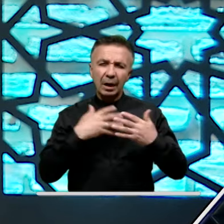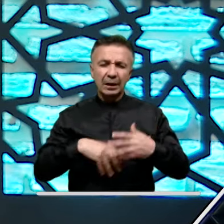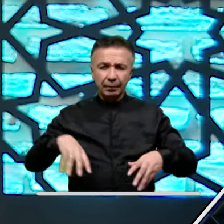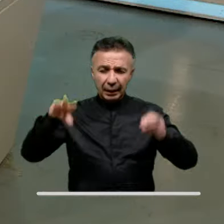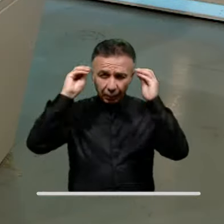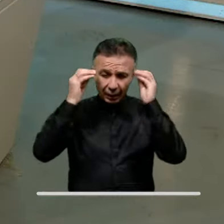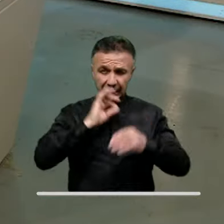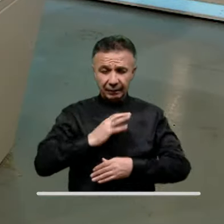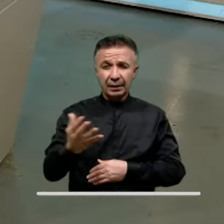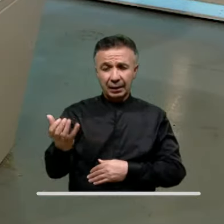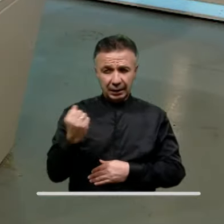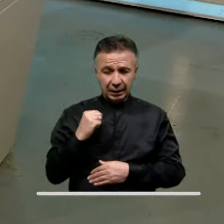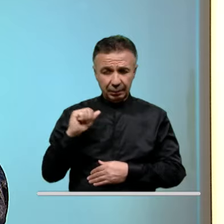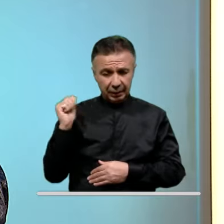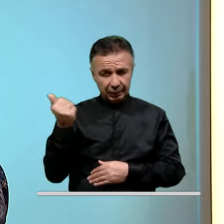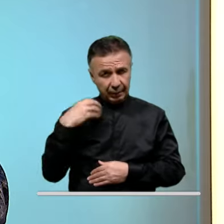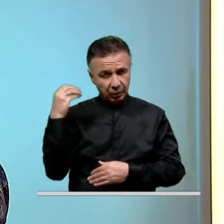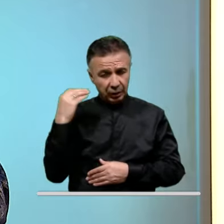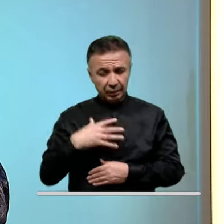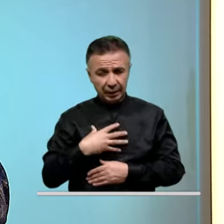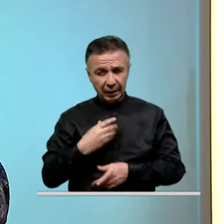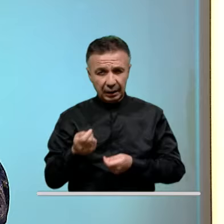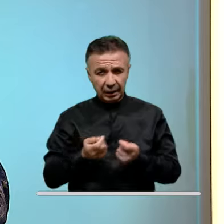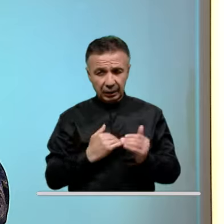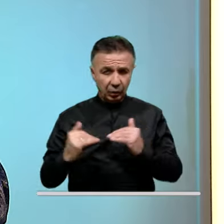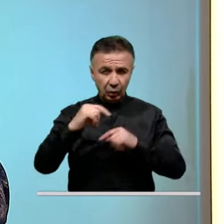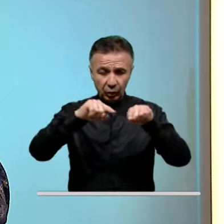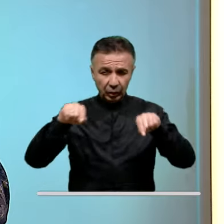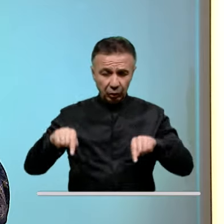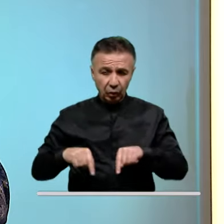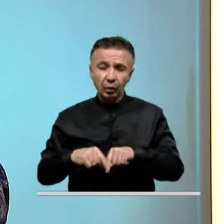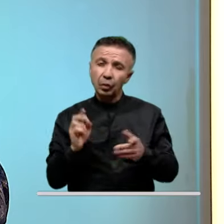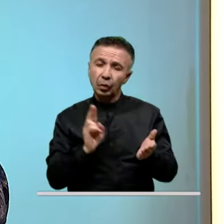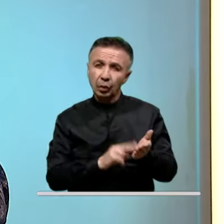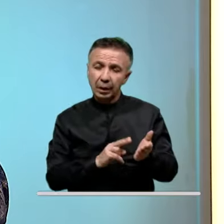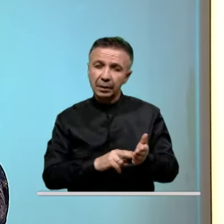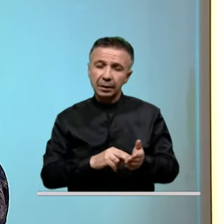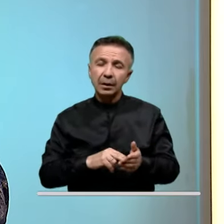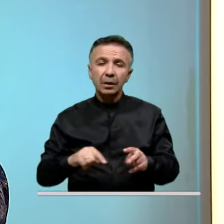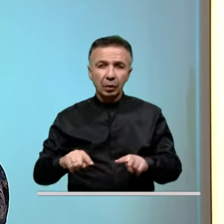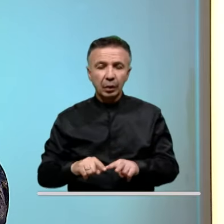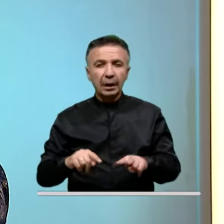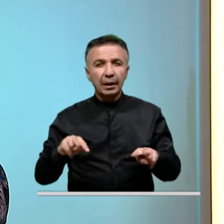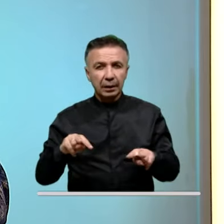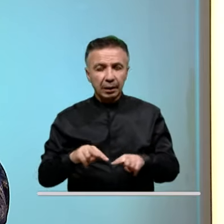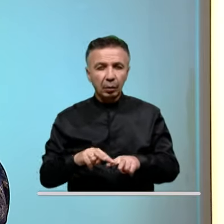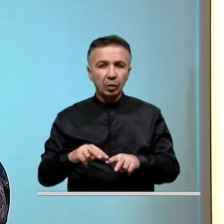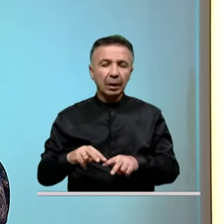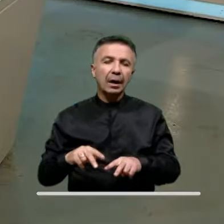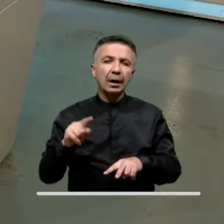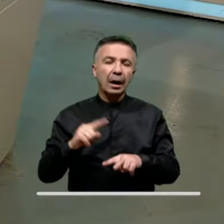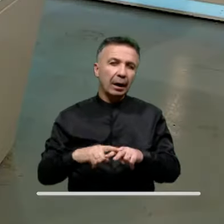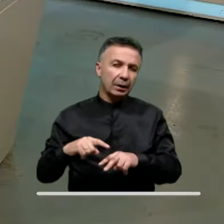ilminden istifade edeceğimiz kıymetli hocamız, Diyanet İşleri Başkanlığı Din İşleri Yüksek Kurulu üyesi Sayın Nurettin Muhtar Acar